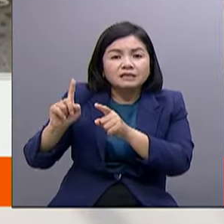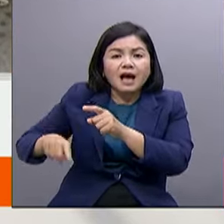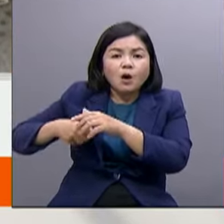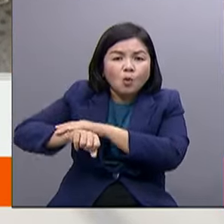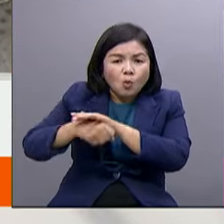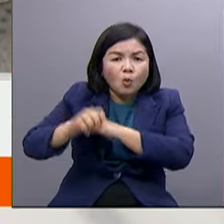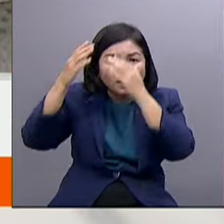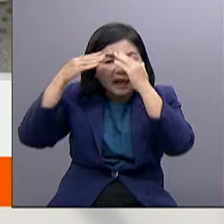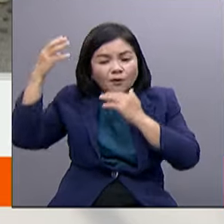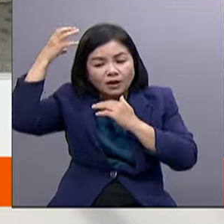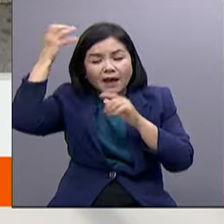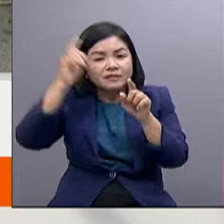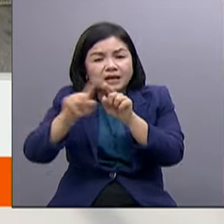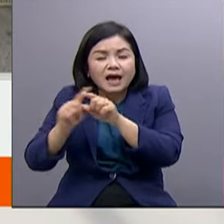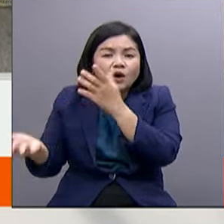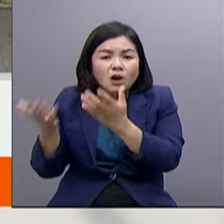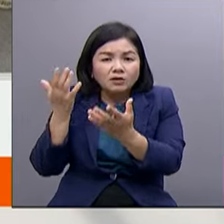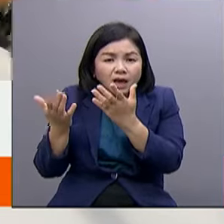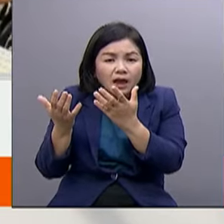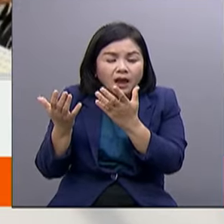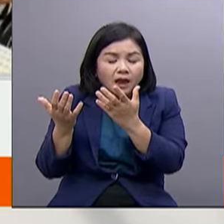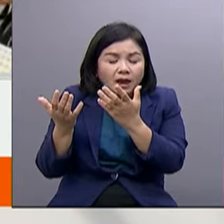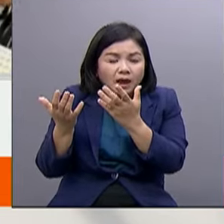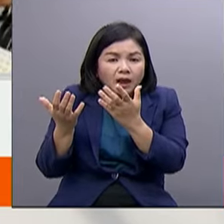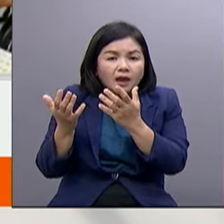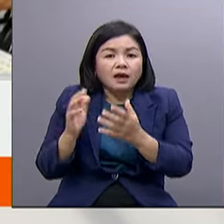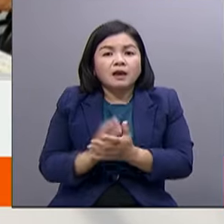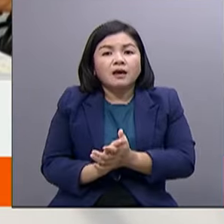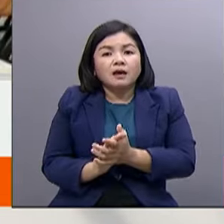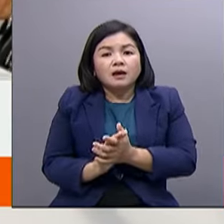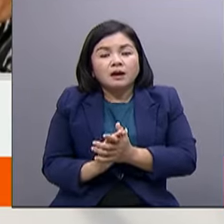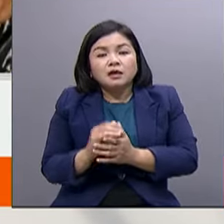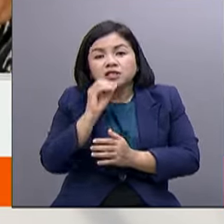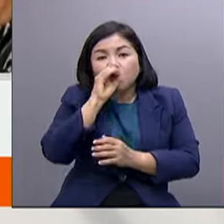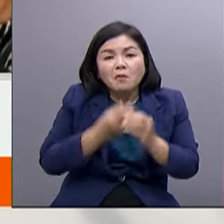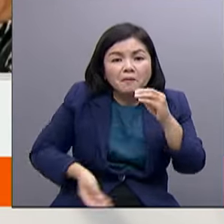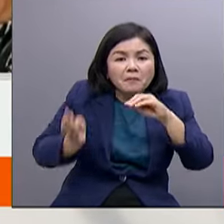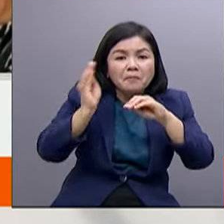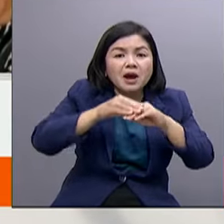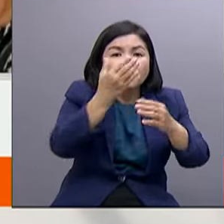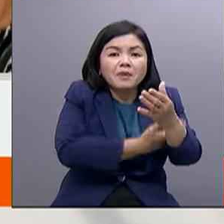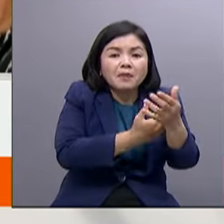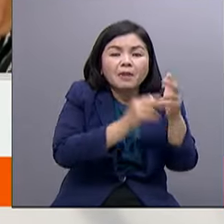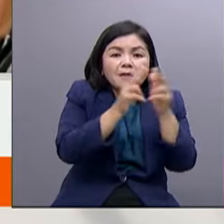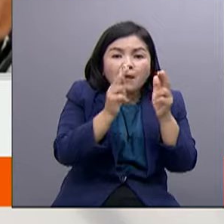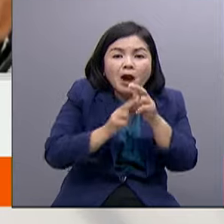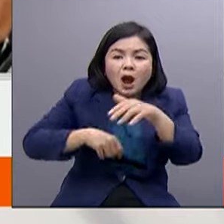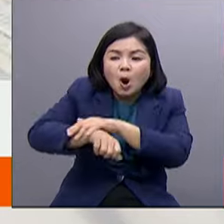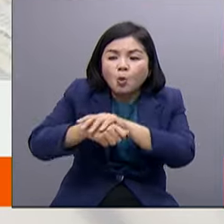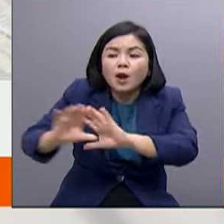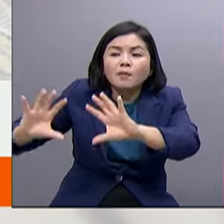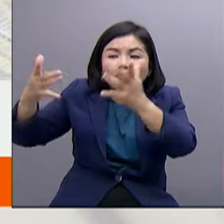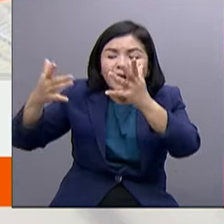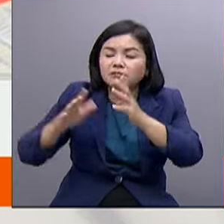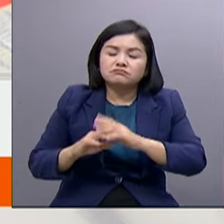อบมันอยู่ในคำพูดนะครับแล้วก็ต้องปราบนะครับการมาบอกว่าจะมาทำอันนี้เพื่อจะไปทำให้หวยใต้ดินลดลงไอ้มันไม่ใช